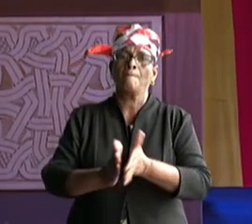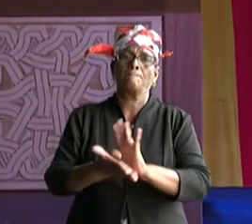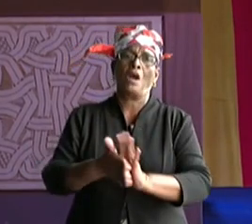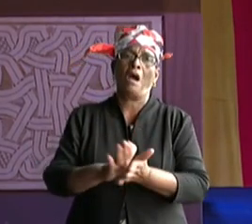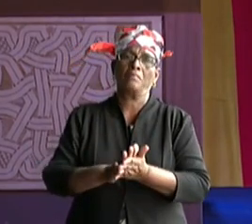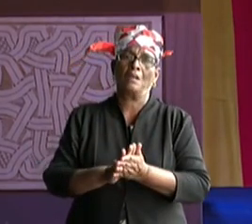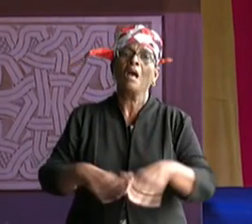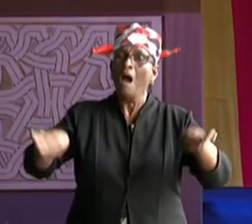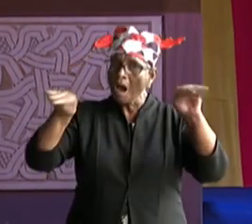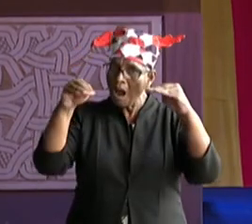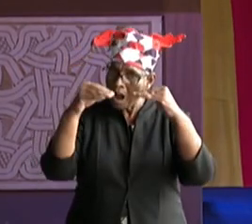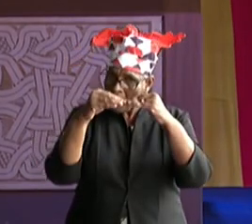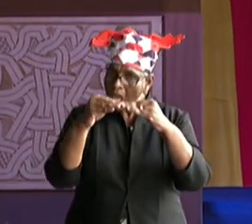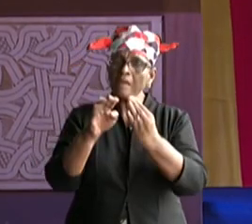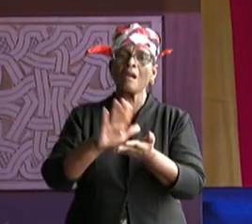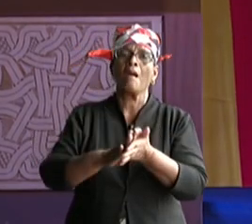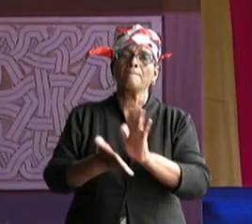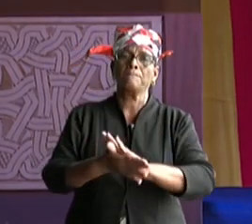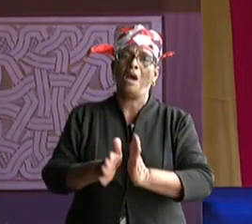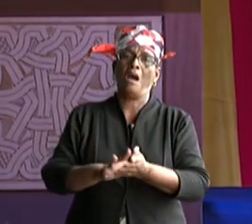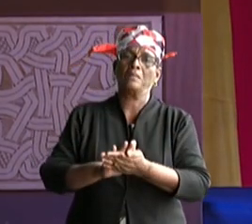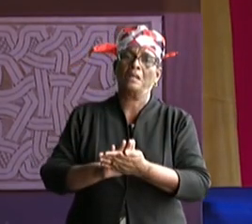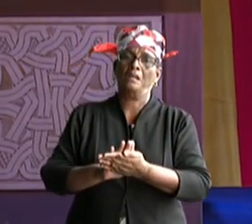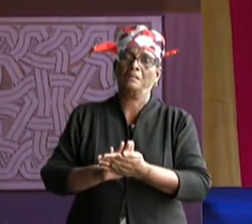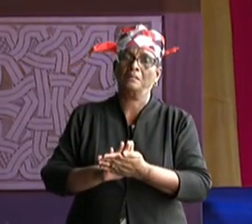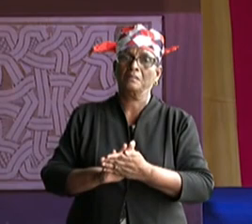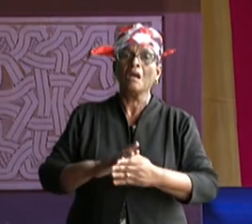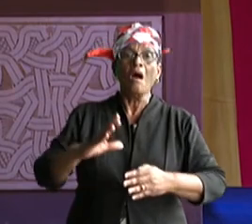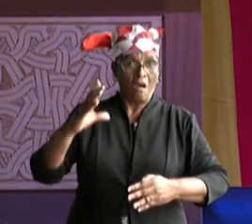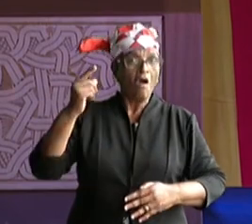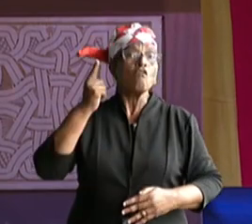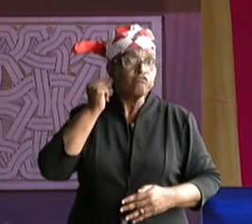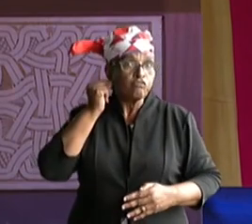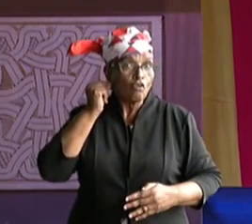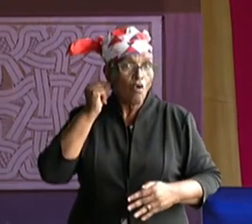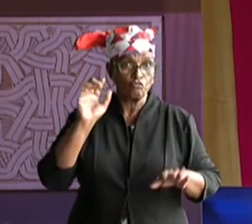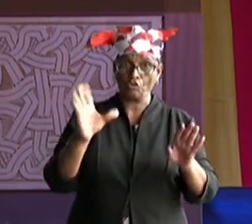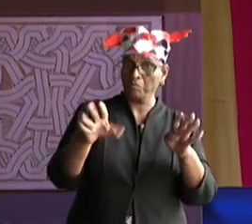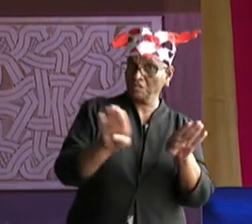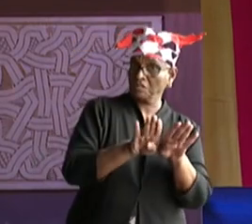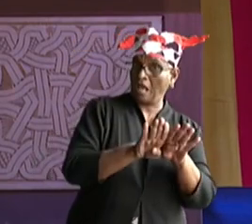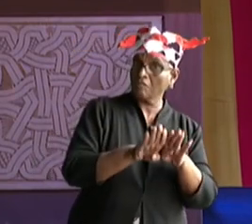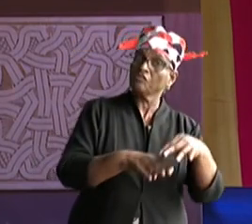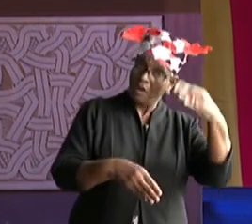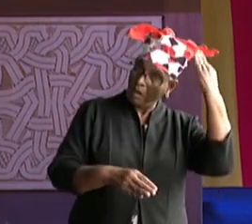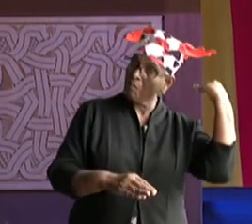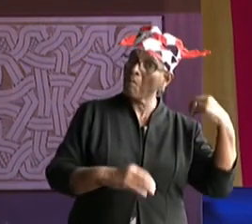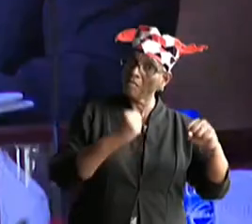hebben bewezen de man te kunnen evenaren en vaak zelf te overtreffen.